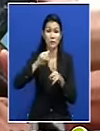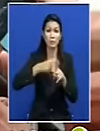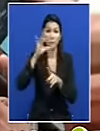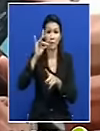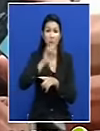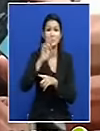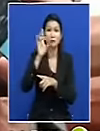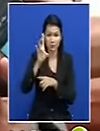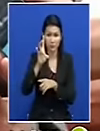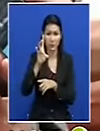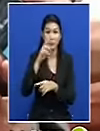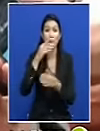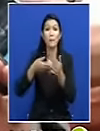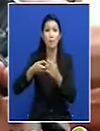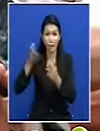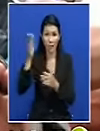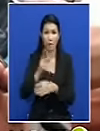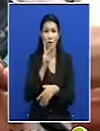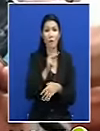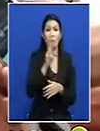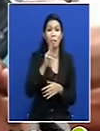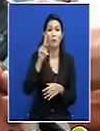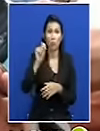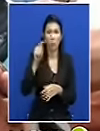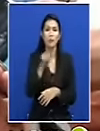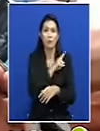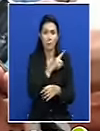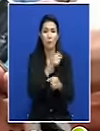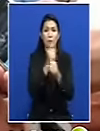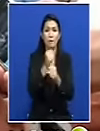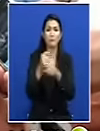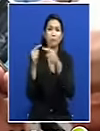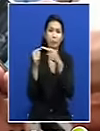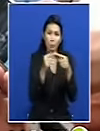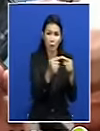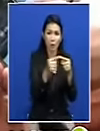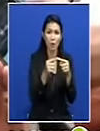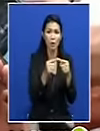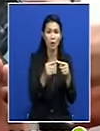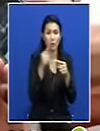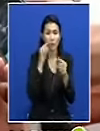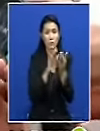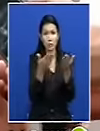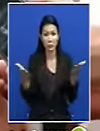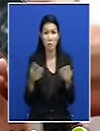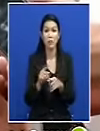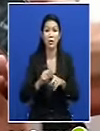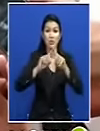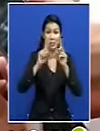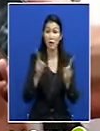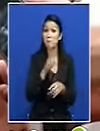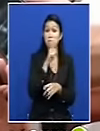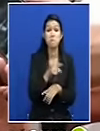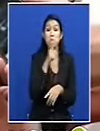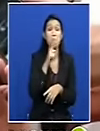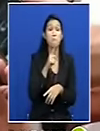านกรต.ก็จะมีชีวิตอยู่ต่อแล้วก็ทำกฎหมายลูกไป4ฉบับบวก6ฉบับถ้าไม่ผ่านกรท.ก็ต้องส